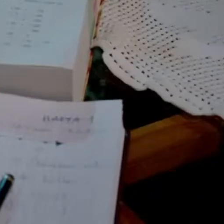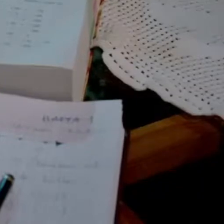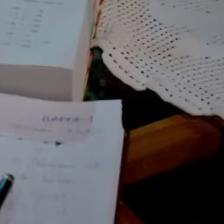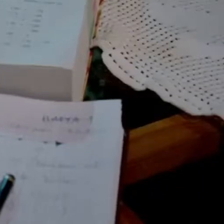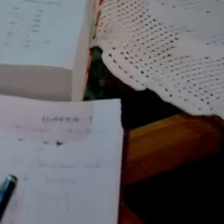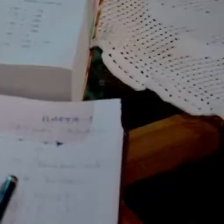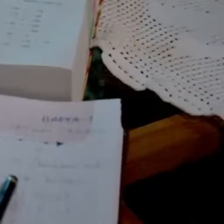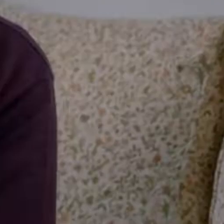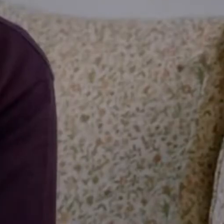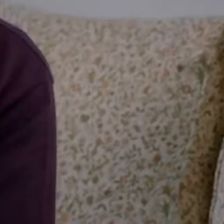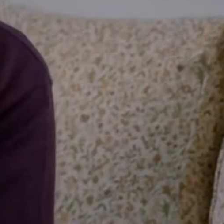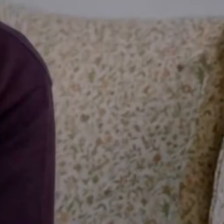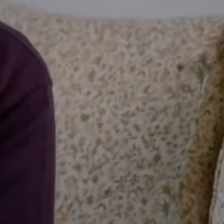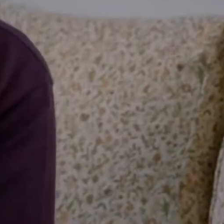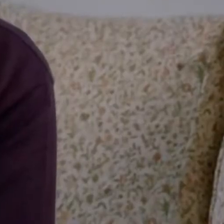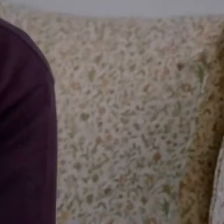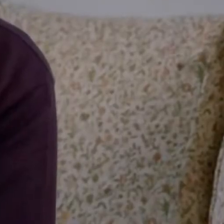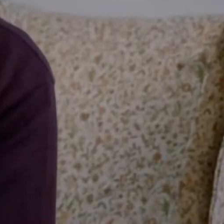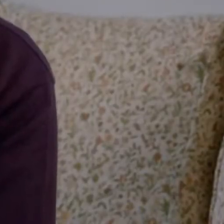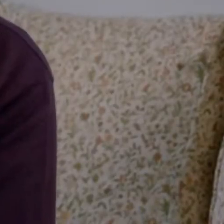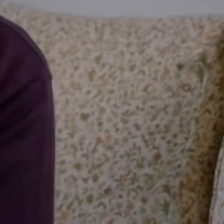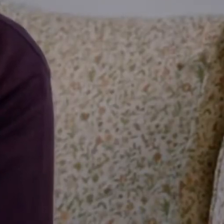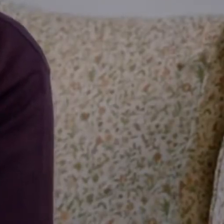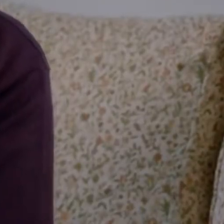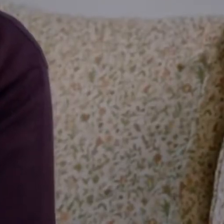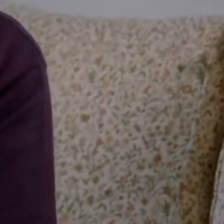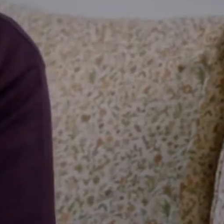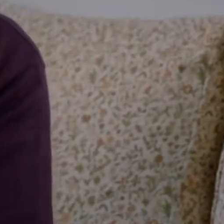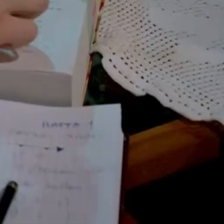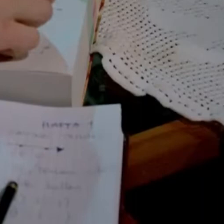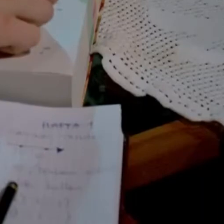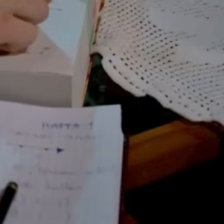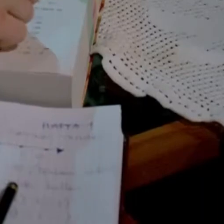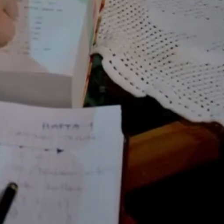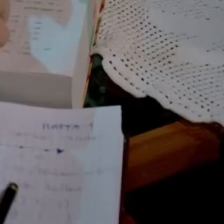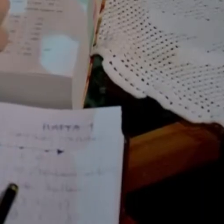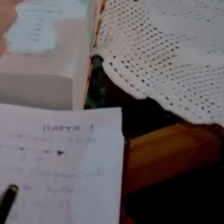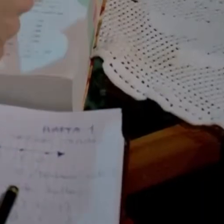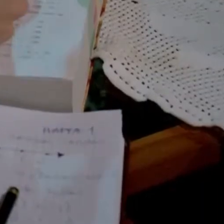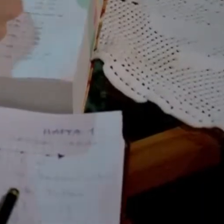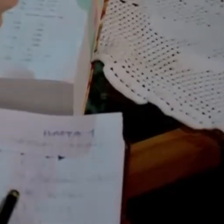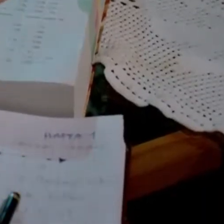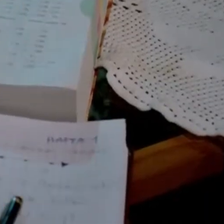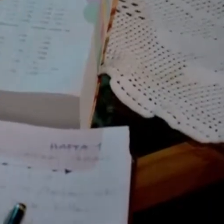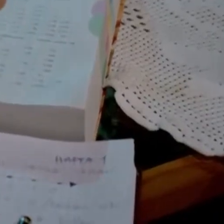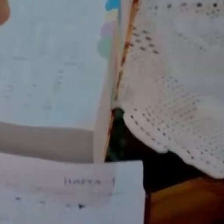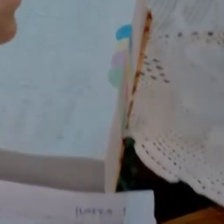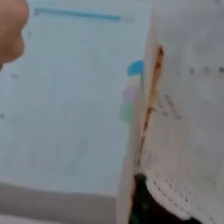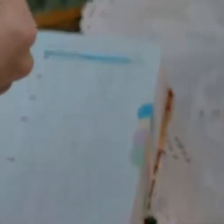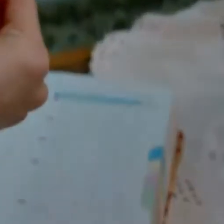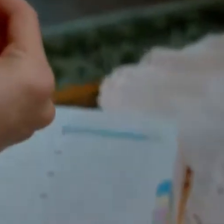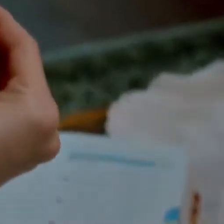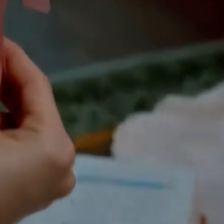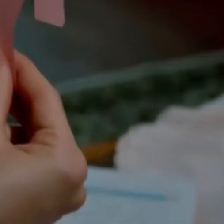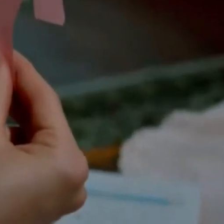Kitabın sayfalarını çevirdi. İsmail'in kağıttan yaptığı kız erkek figürlü kukla arada kalmış. Kağıtları alıp kaldırdı.